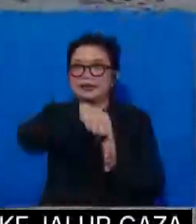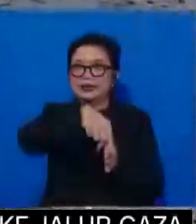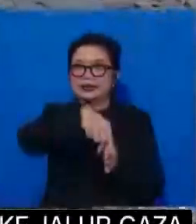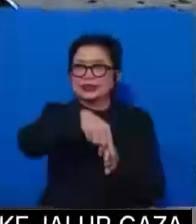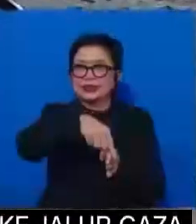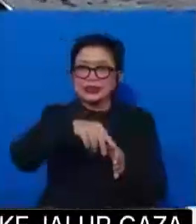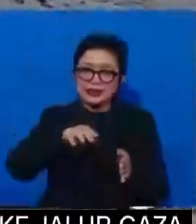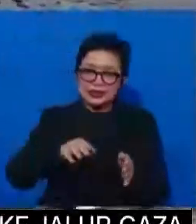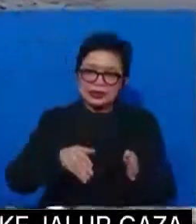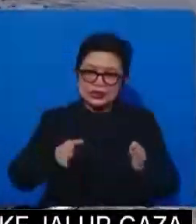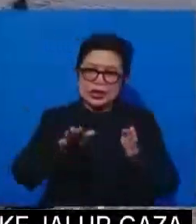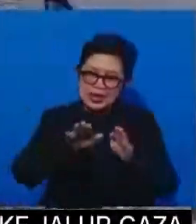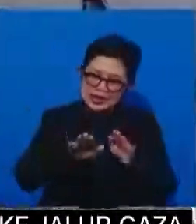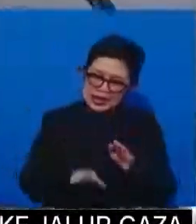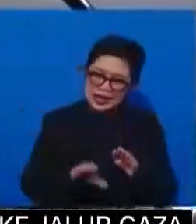lembek seperti ini.